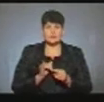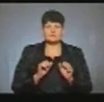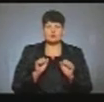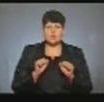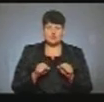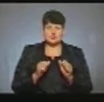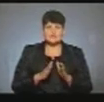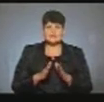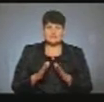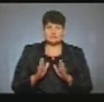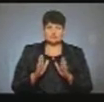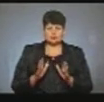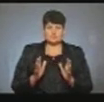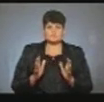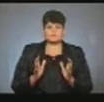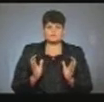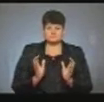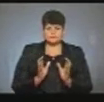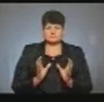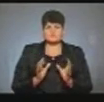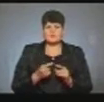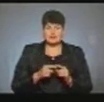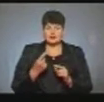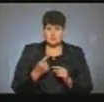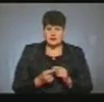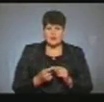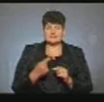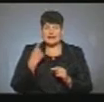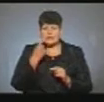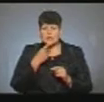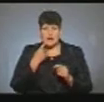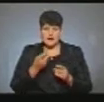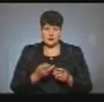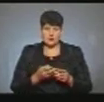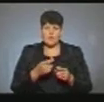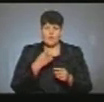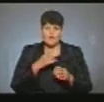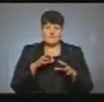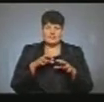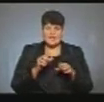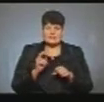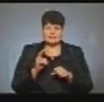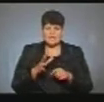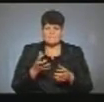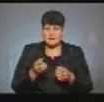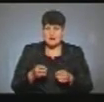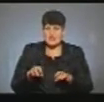спроможність системи, щоб бути збалансованою. Це одна категорія. А там, де я говорю, коли індивідуально власник квартири приймає рішення, що він хоче, це